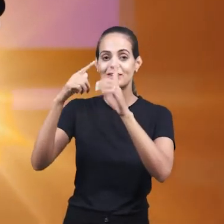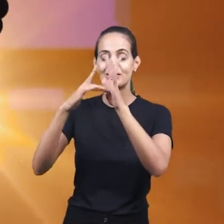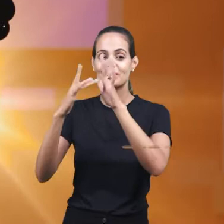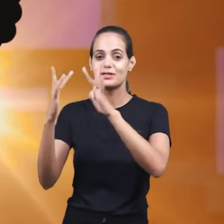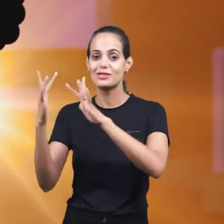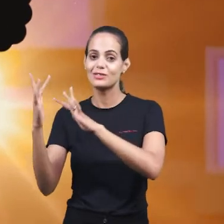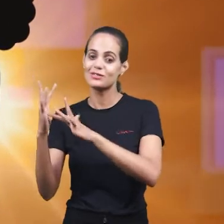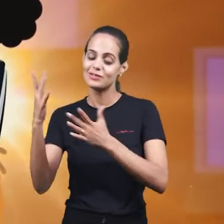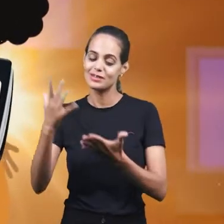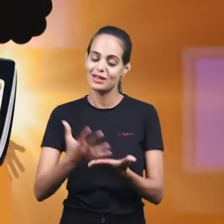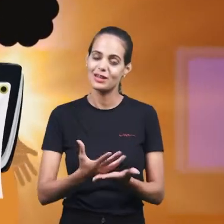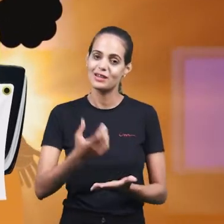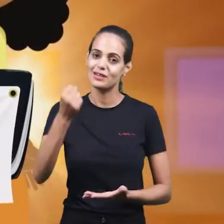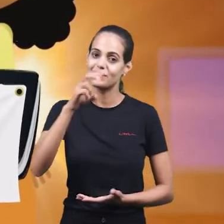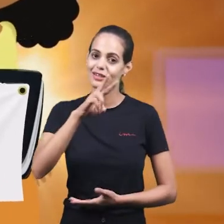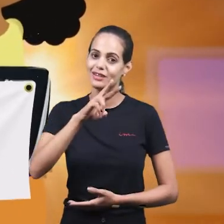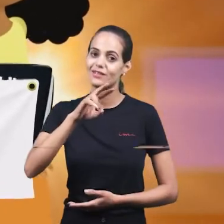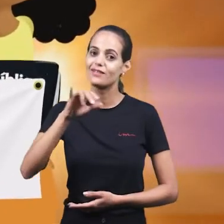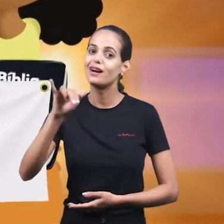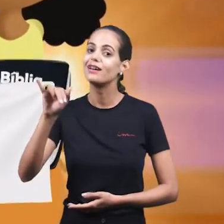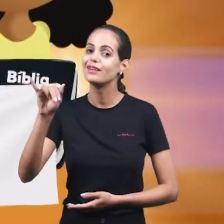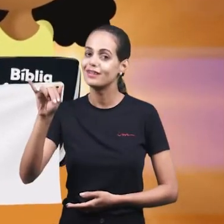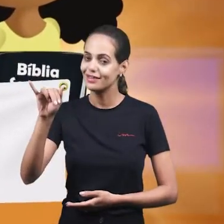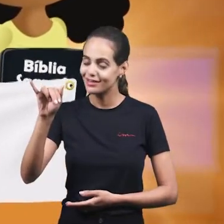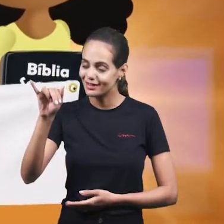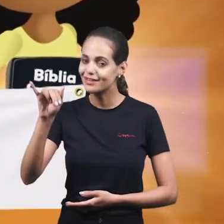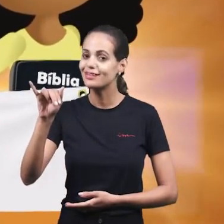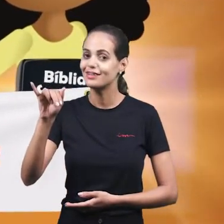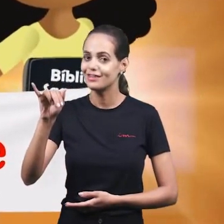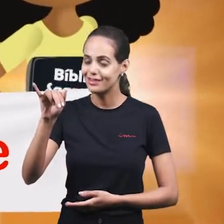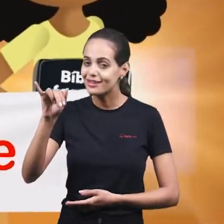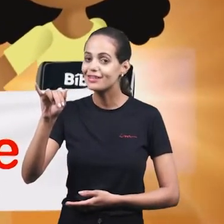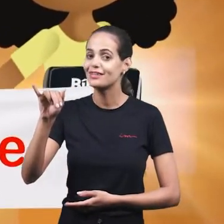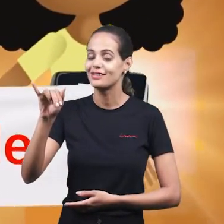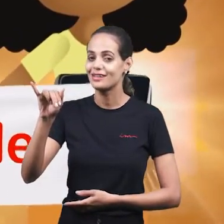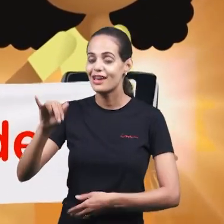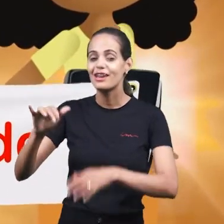О, Иисус, приди и забери меня.